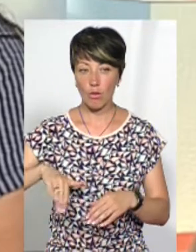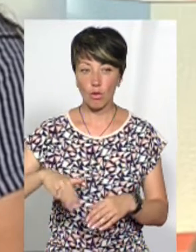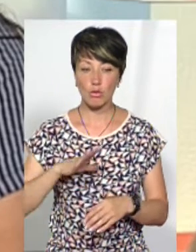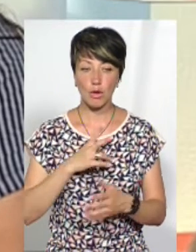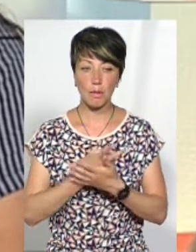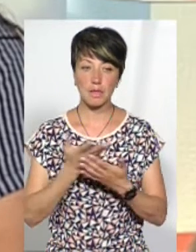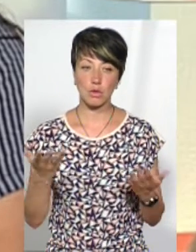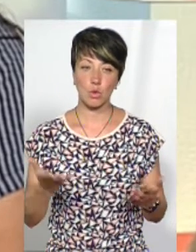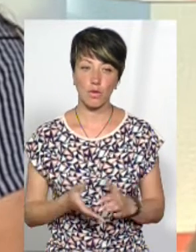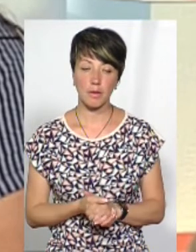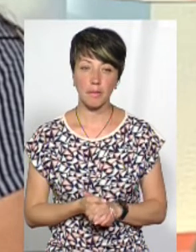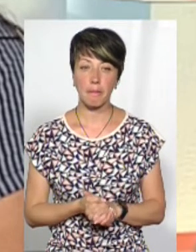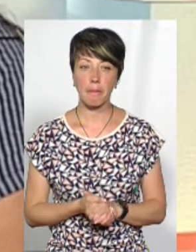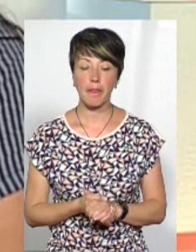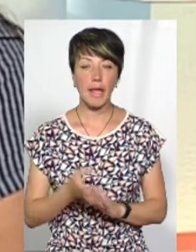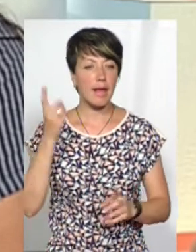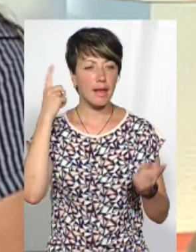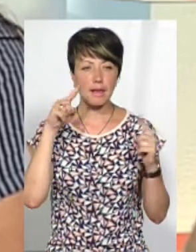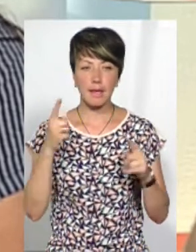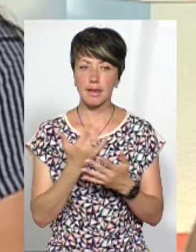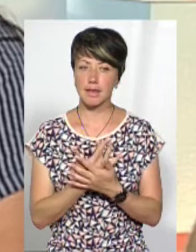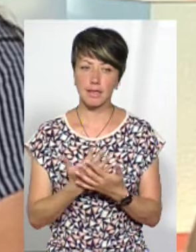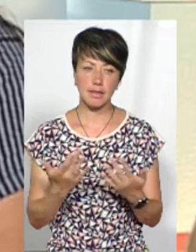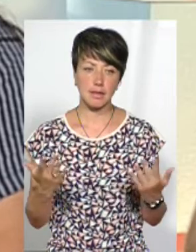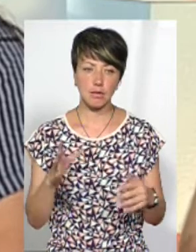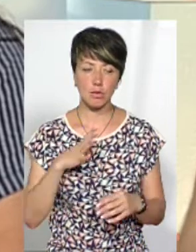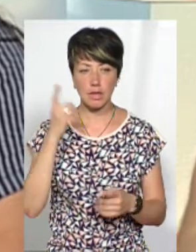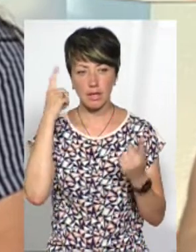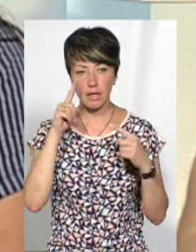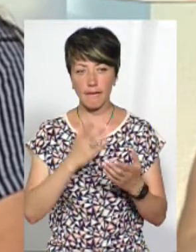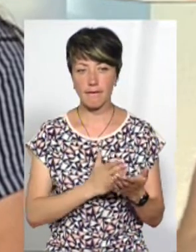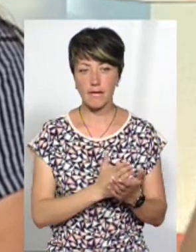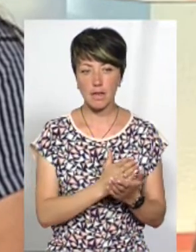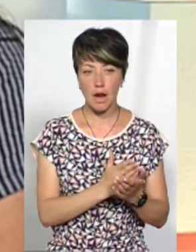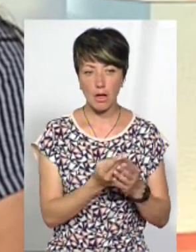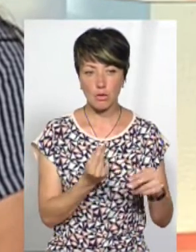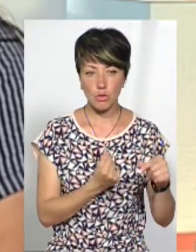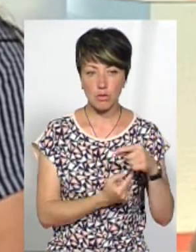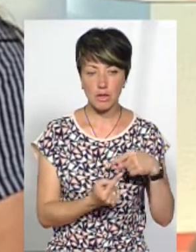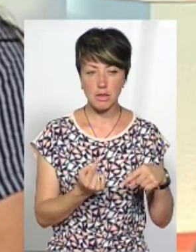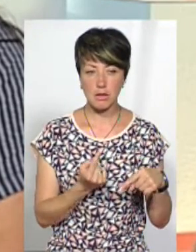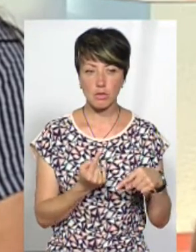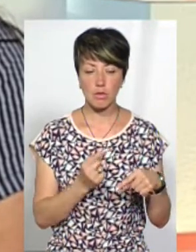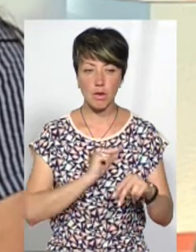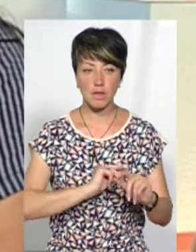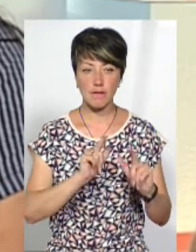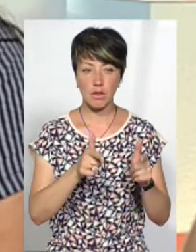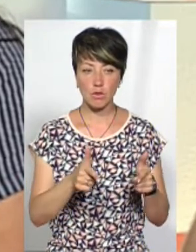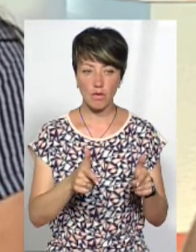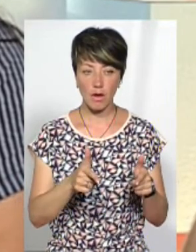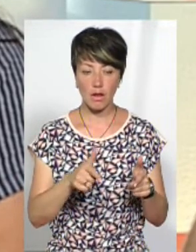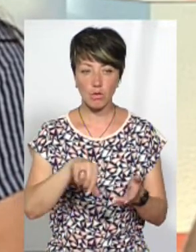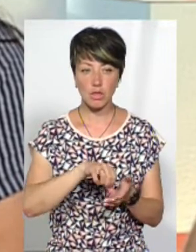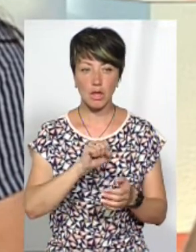були презентовані. Ідеї дуже різні, були і ідеї ветеранського бізнесу, працевлаштування ветеранів